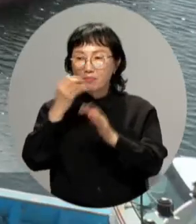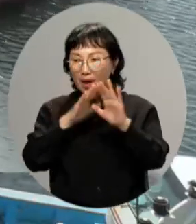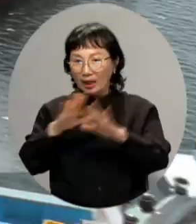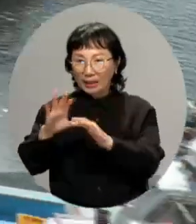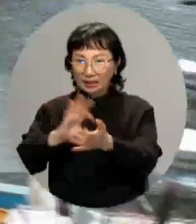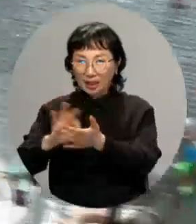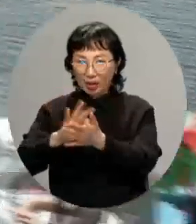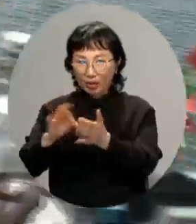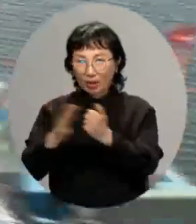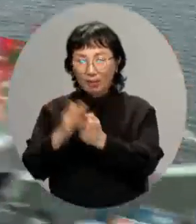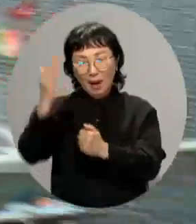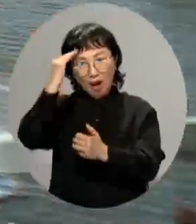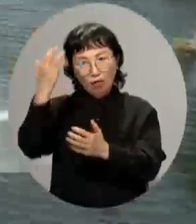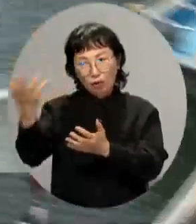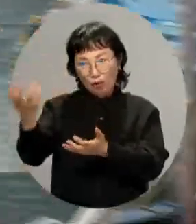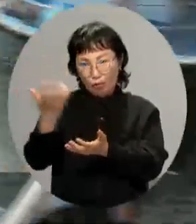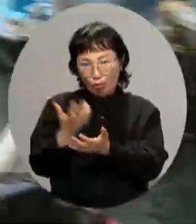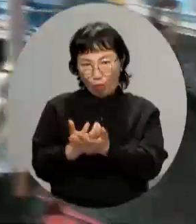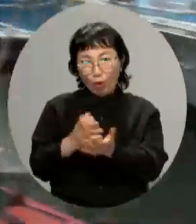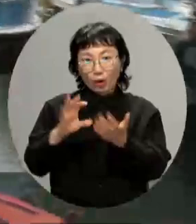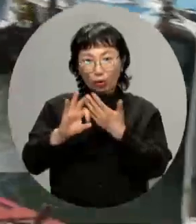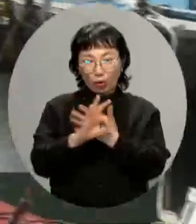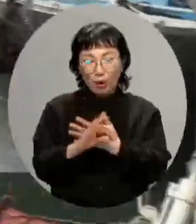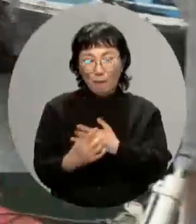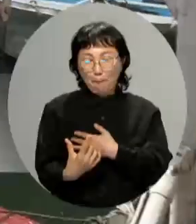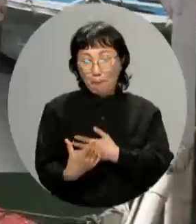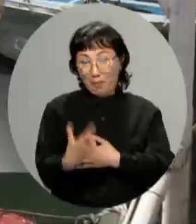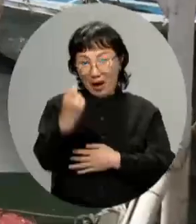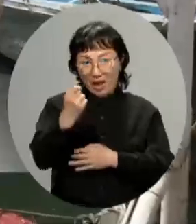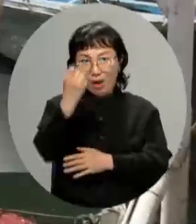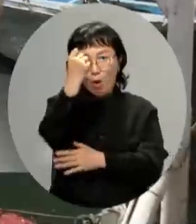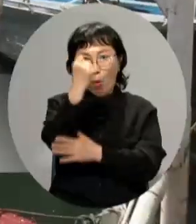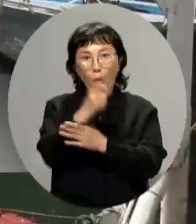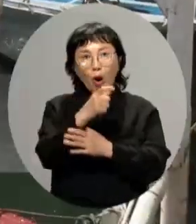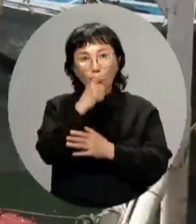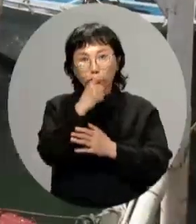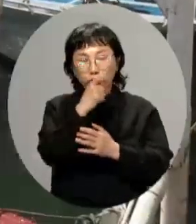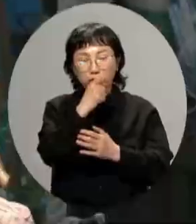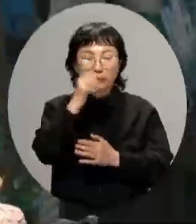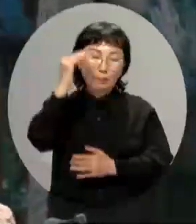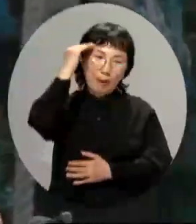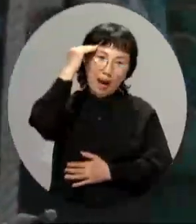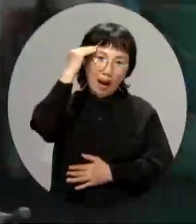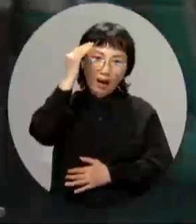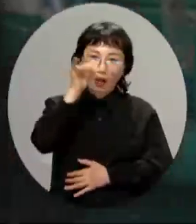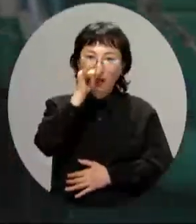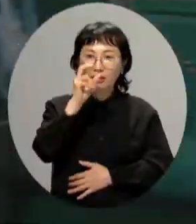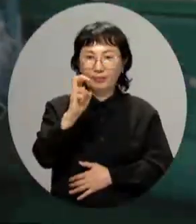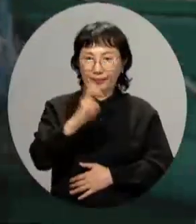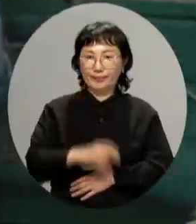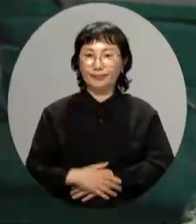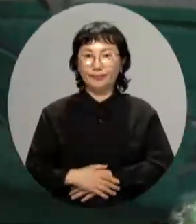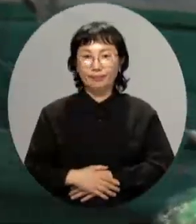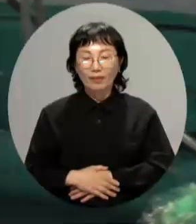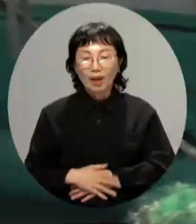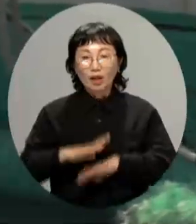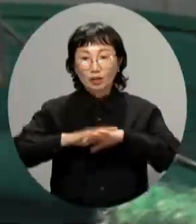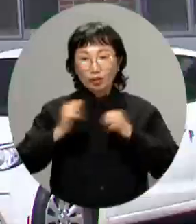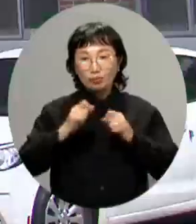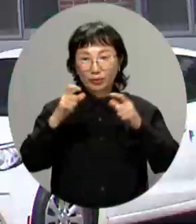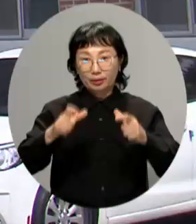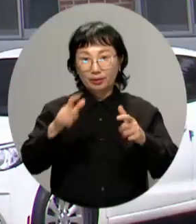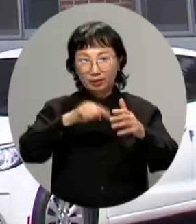사용돼 국내에 유입될 경우 예측보다 빨리 오염수 영향을 받을 것이란 지적도 나오는 상황.